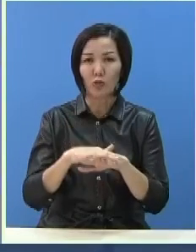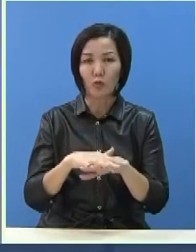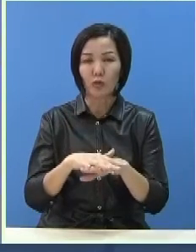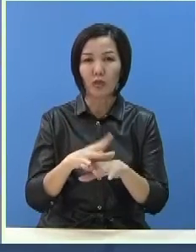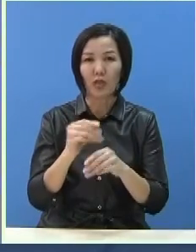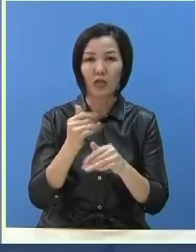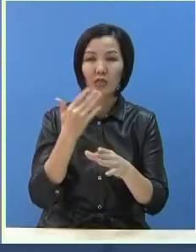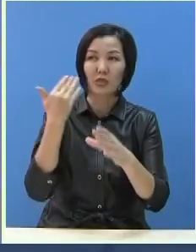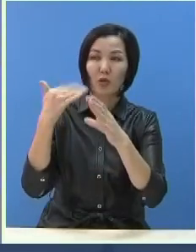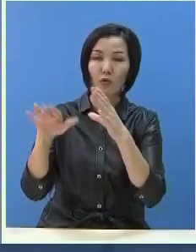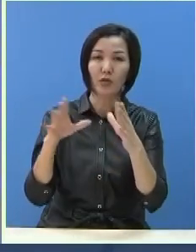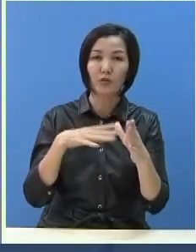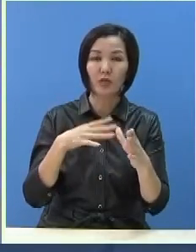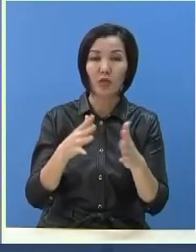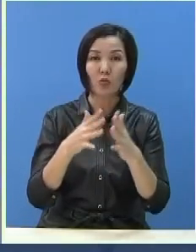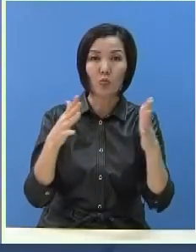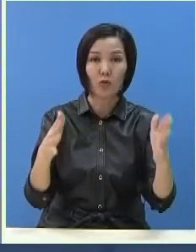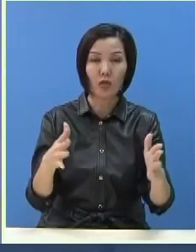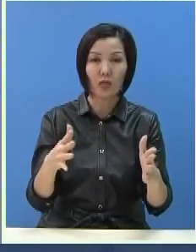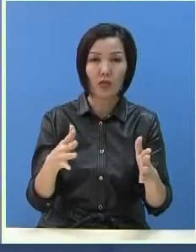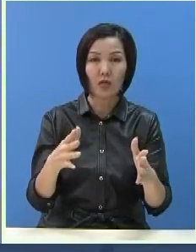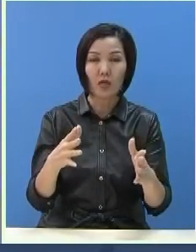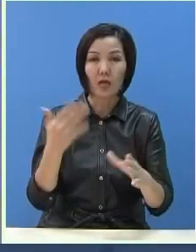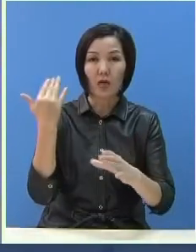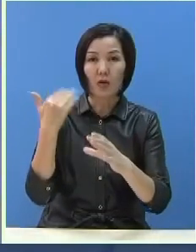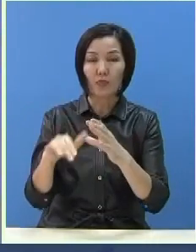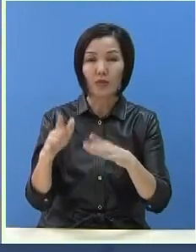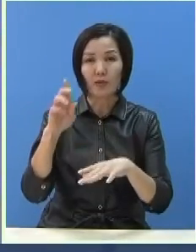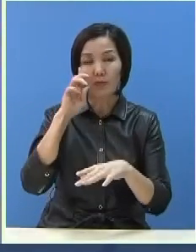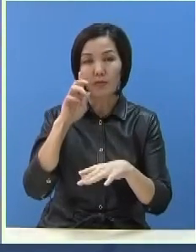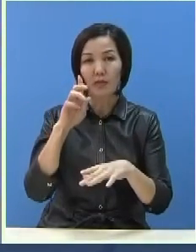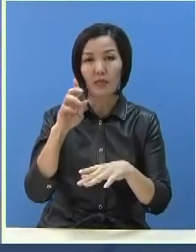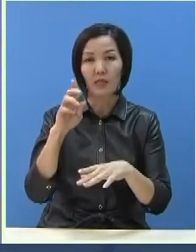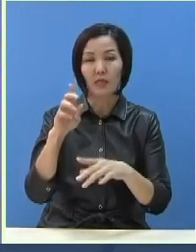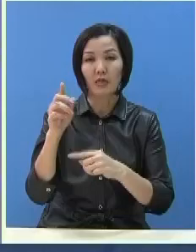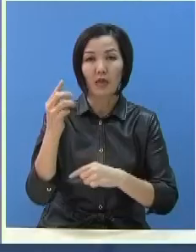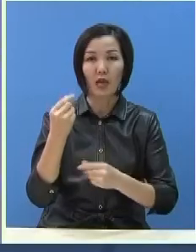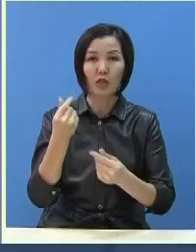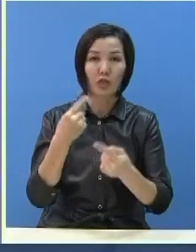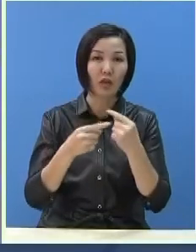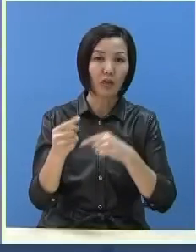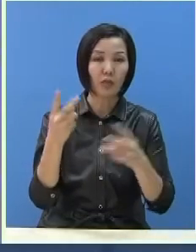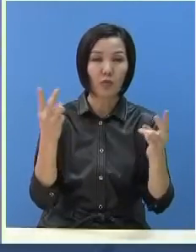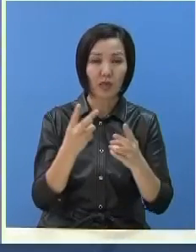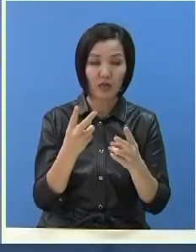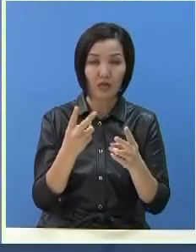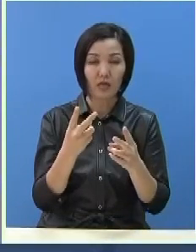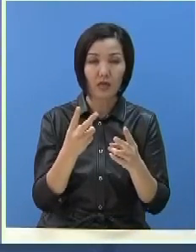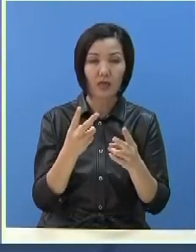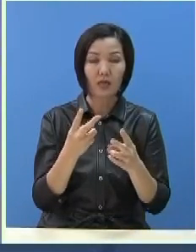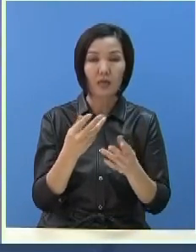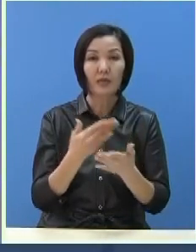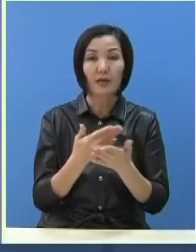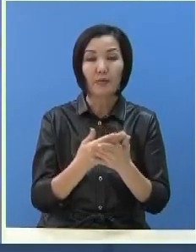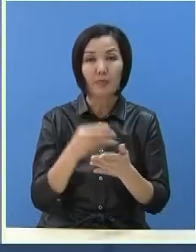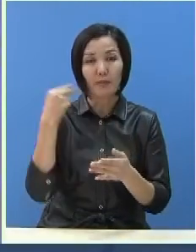қаржысын қомақты түрде салған адамдар мемлекеттің қазынасына ақша құю керек деп. Егер де олар